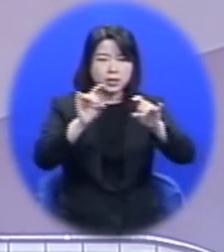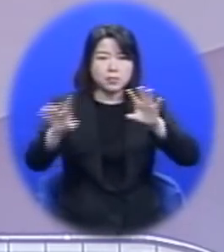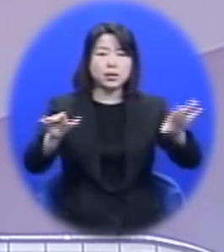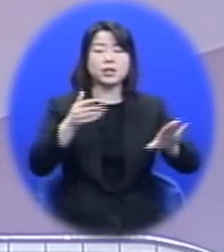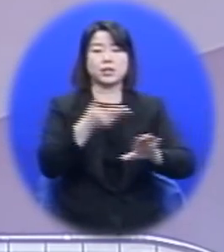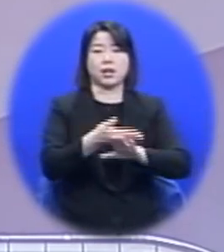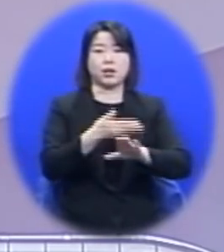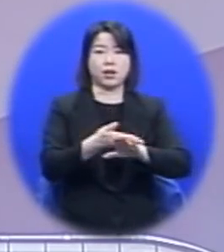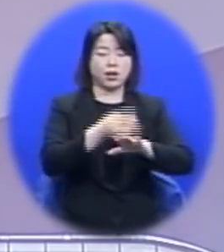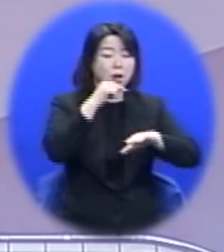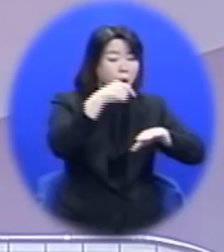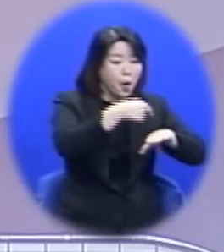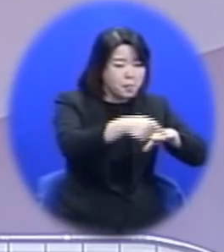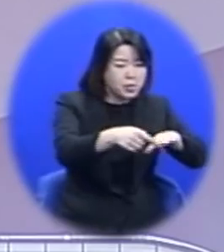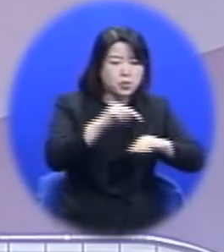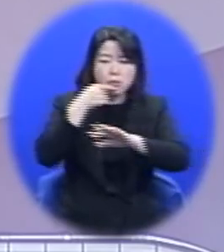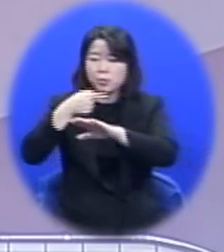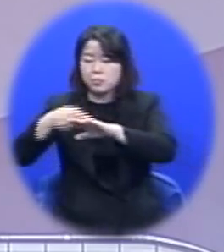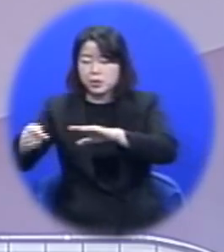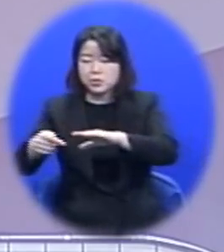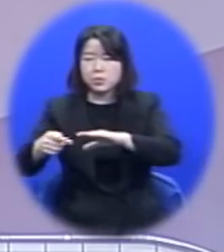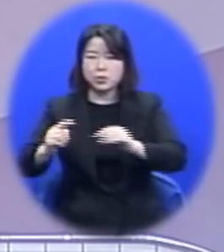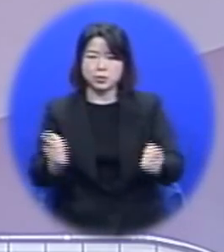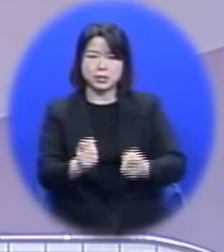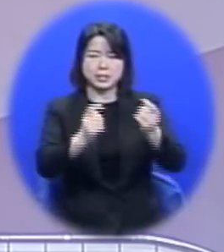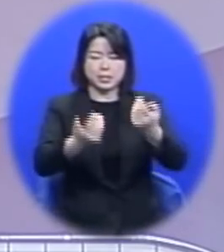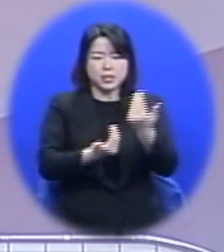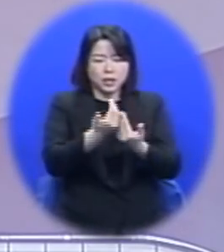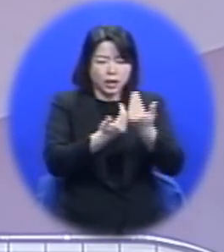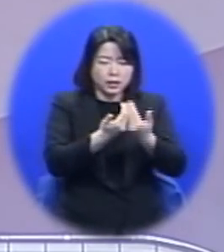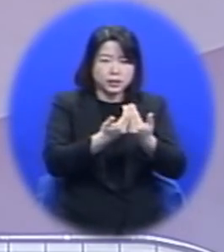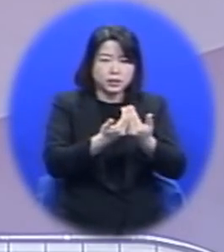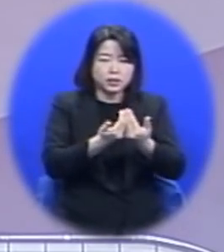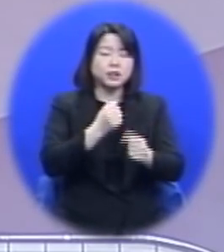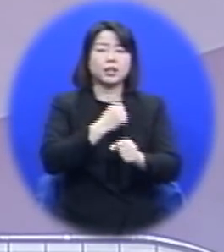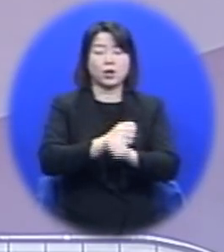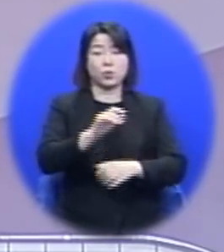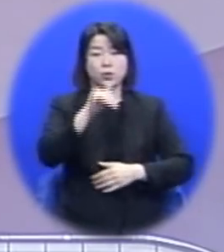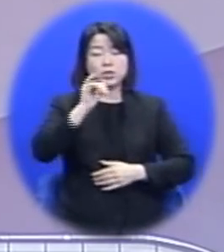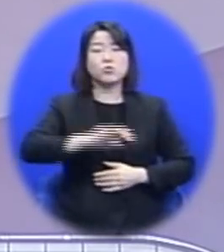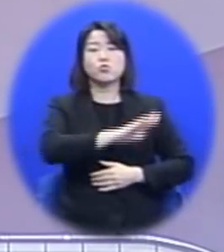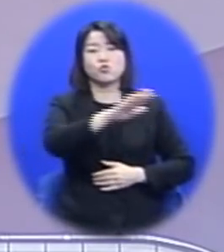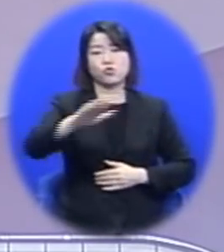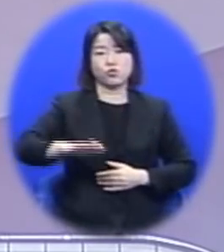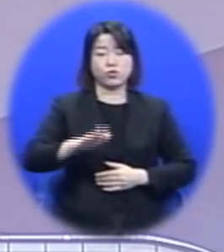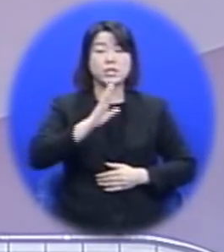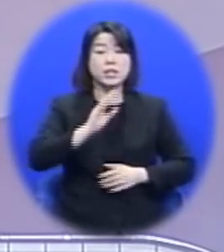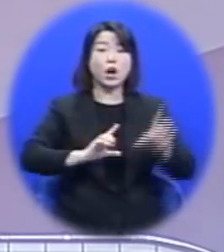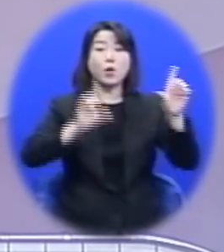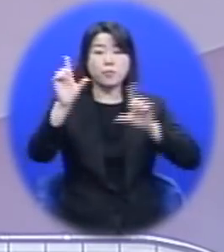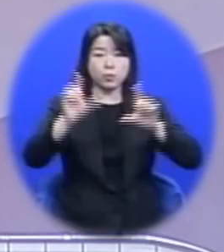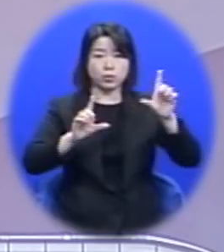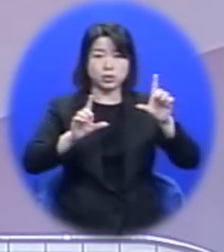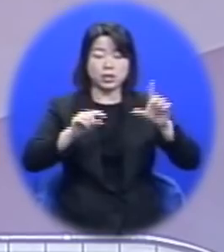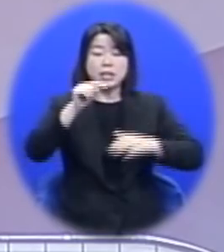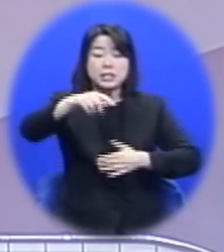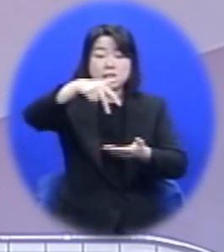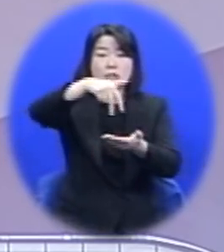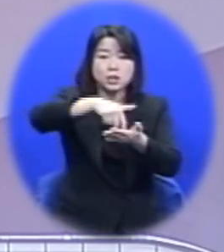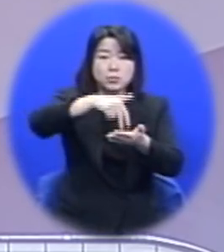민족과 민족이 서로 싸우고 갈등하는 일이 우리가 살고 있는 현실이에요. 그런데 바로 그